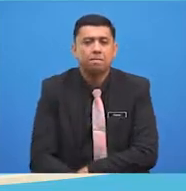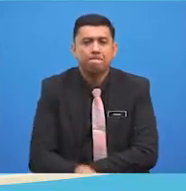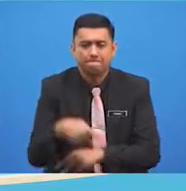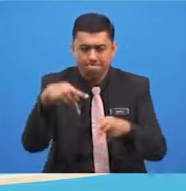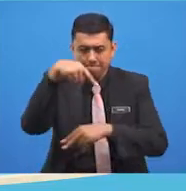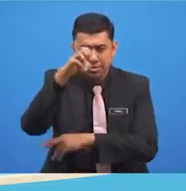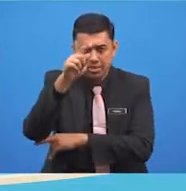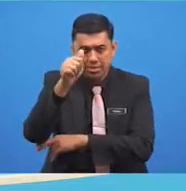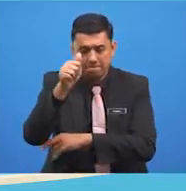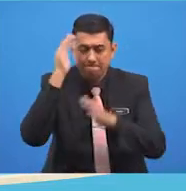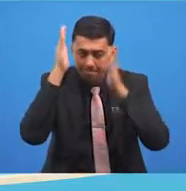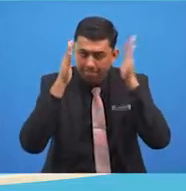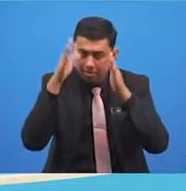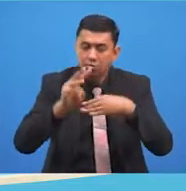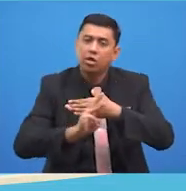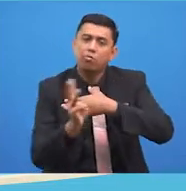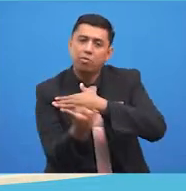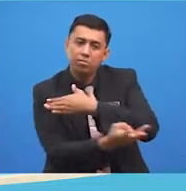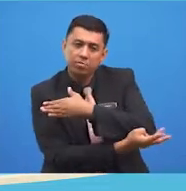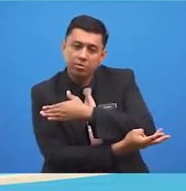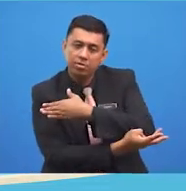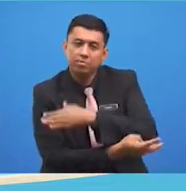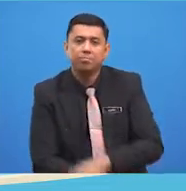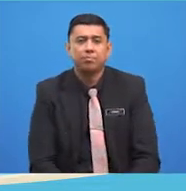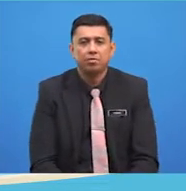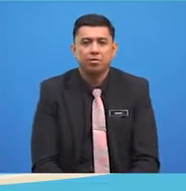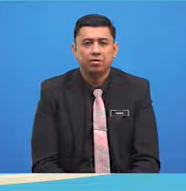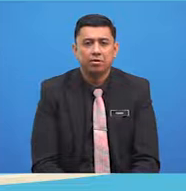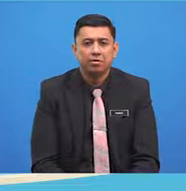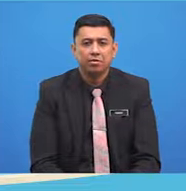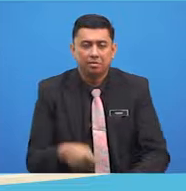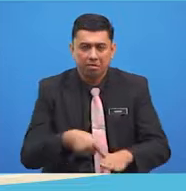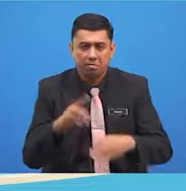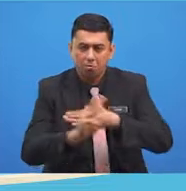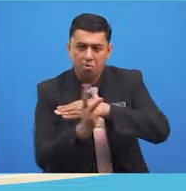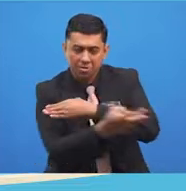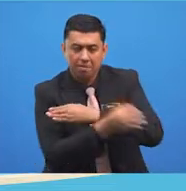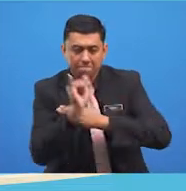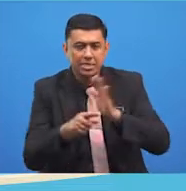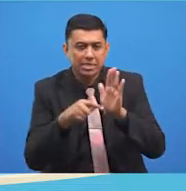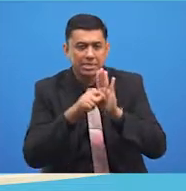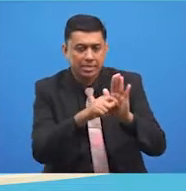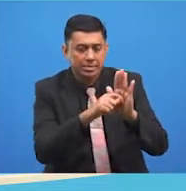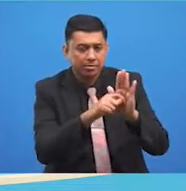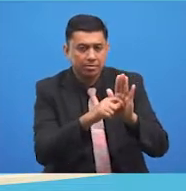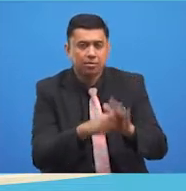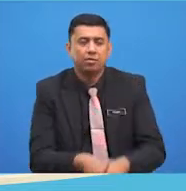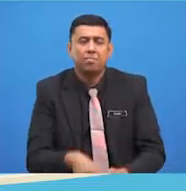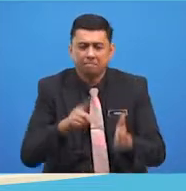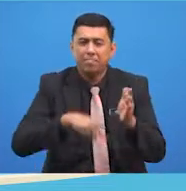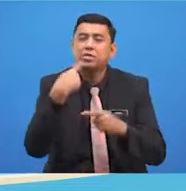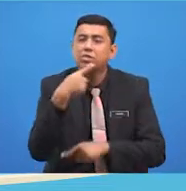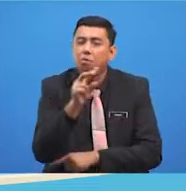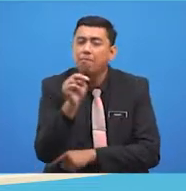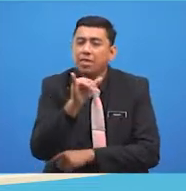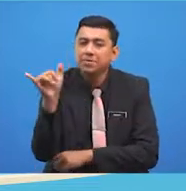Malaysia. Kawasan pelombongan emas di Malaysia terletak di kawasan yang bertanda. Apakah